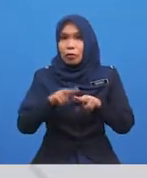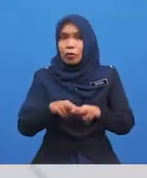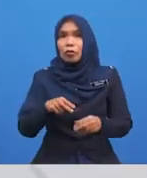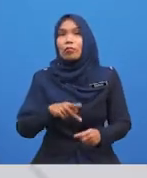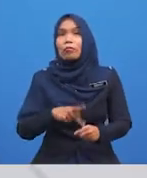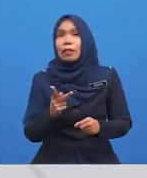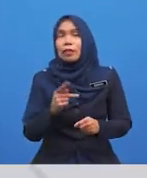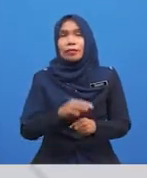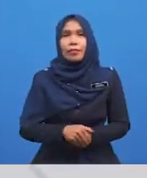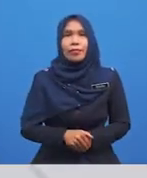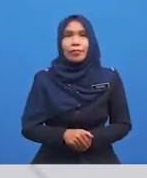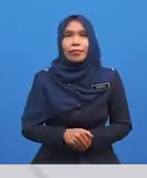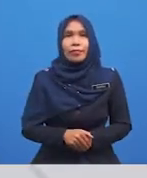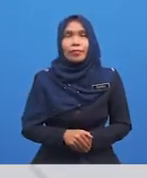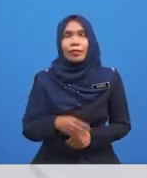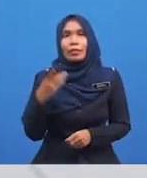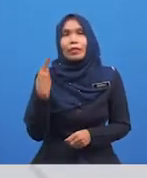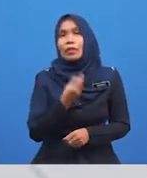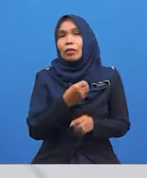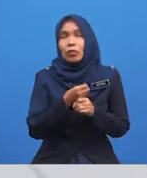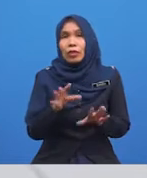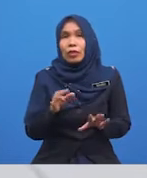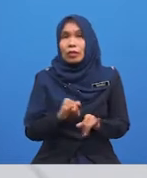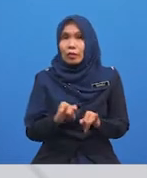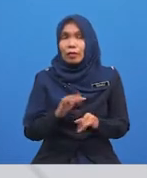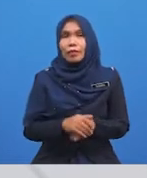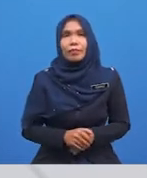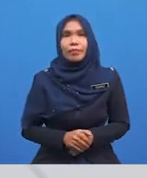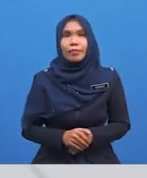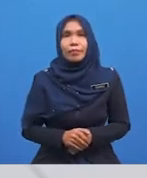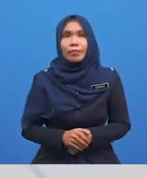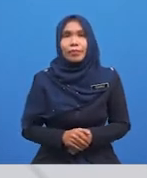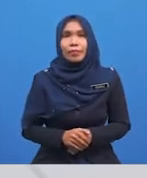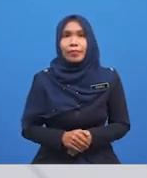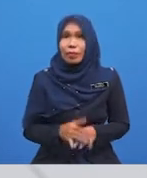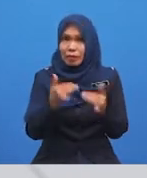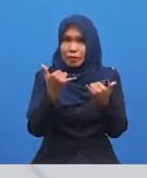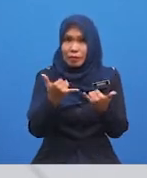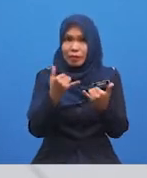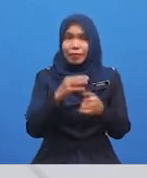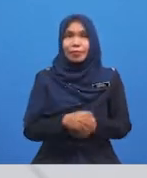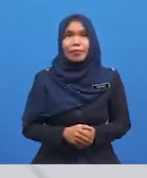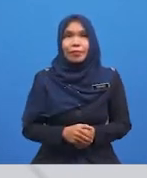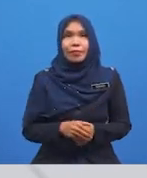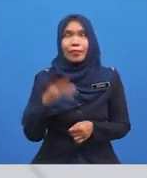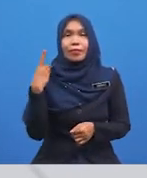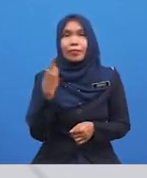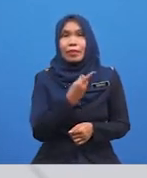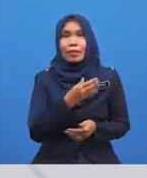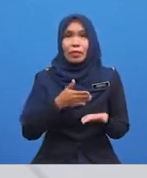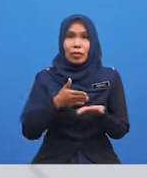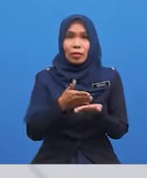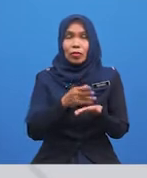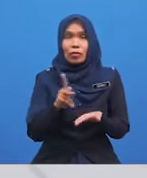Baiklah murid-murid, kita telah selesai mempelajari faktor sosial. Sekarang, kita